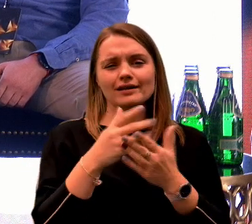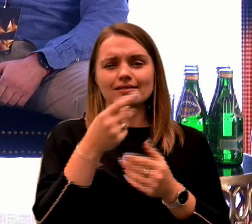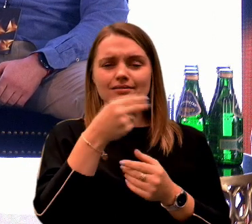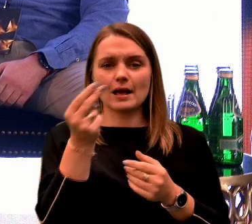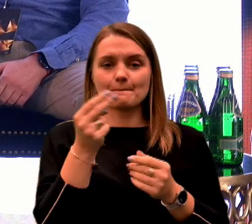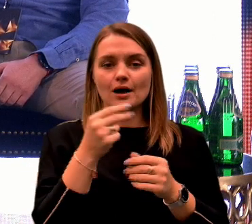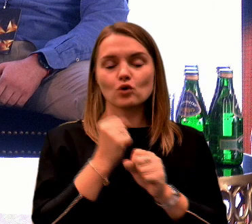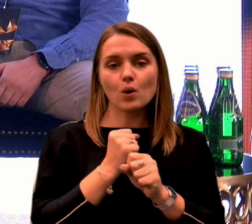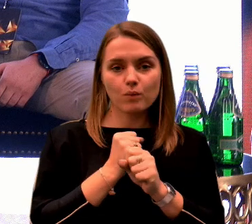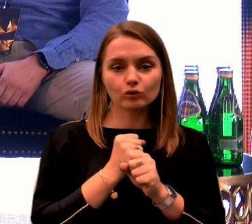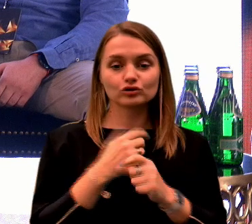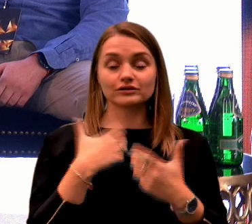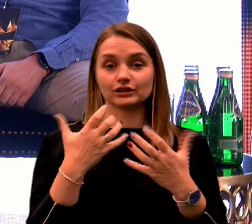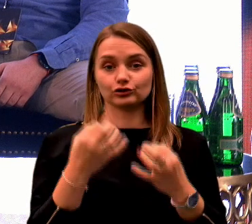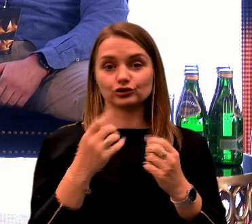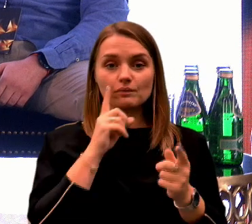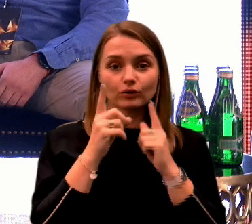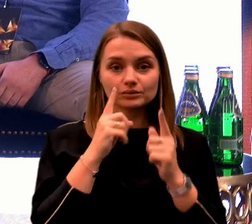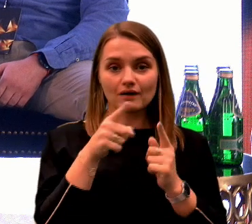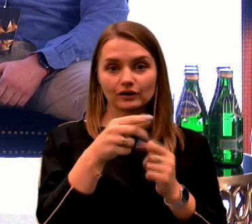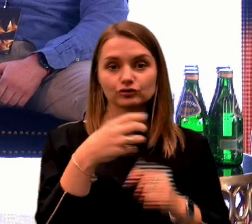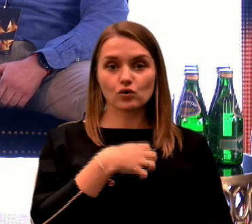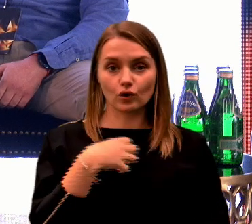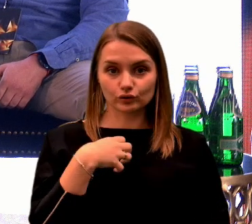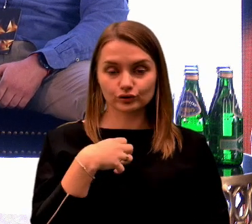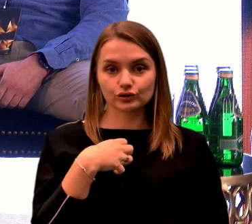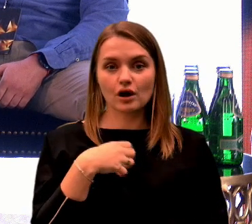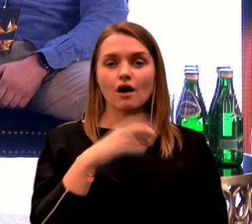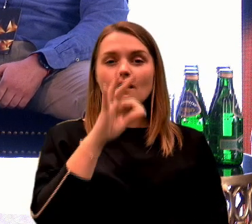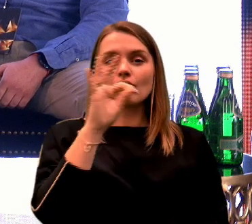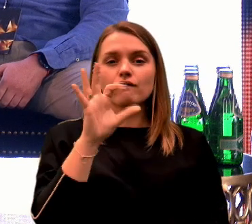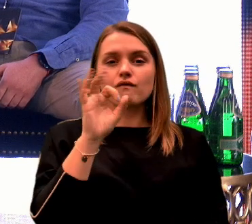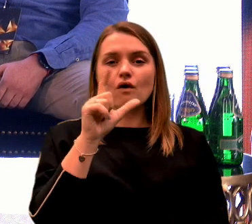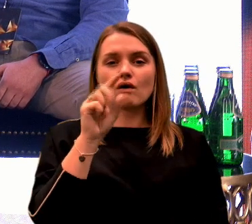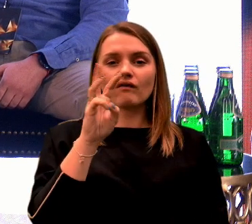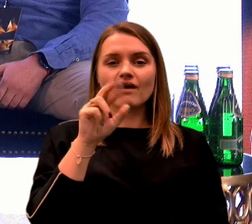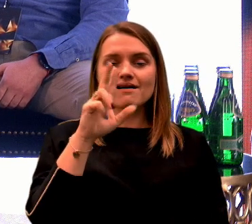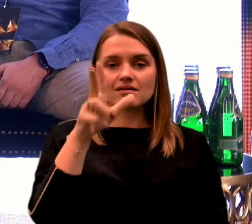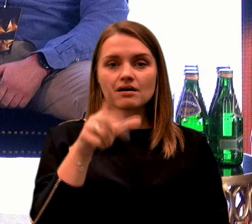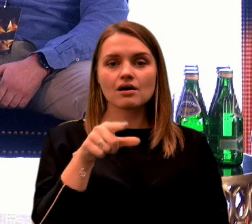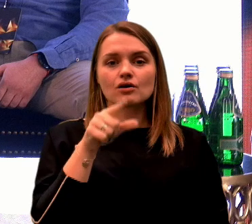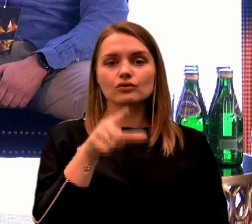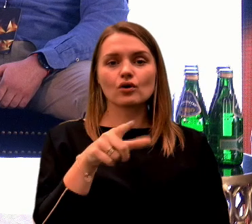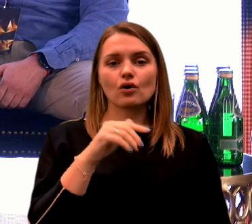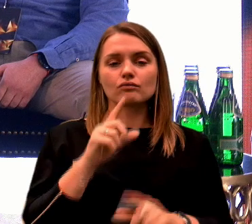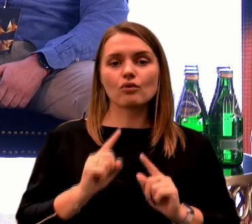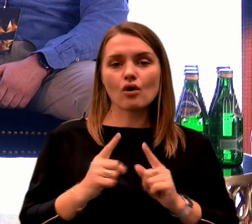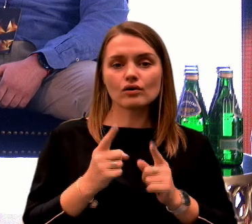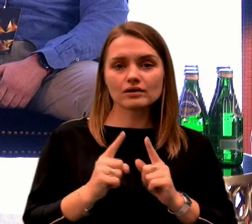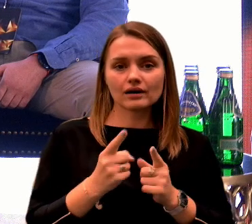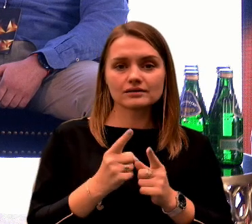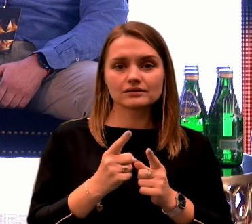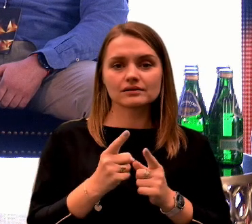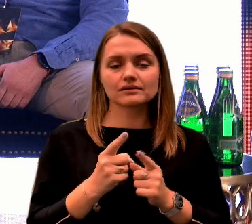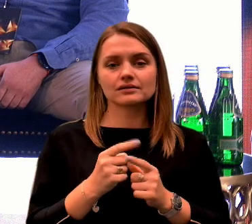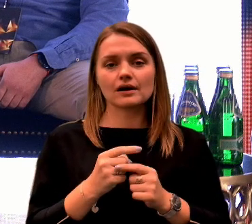chciałam porozmawiać z naszymi dzisiejszymi gośćmi. Generalnie folwark to są tego typu organizacje, to jest terminologia wzięta z badań profesora Hryniewicza,